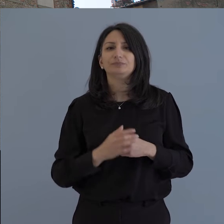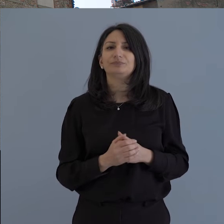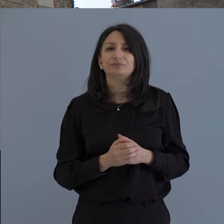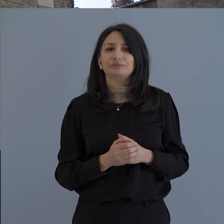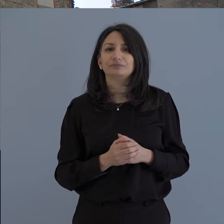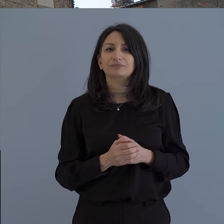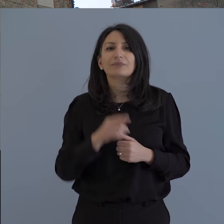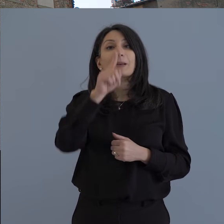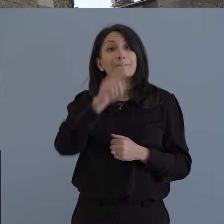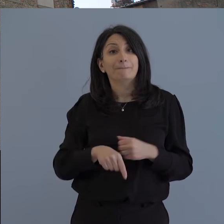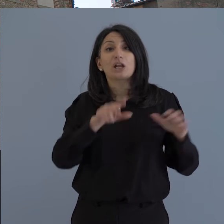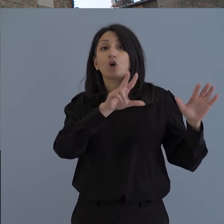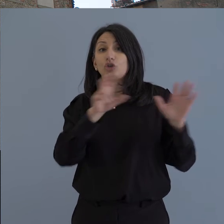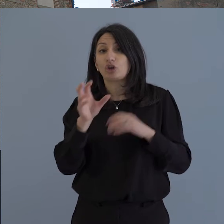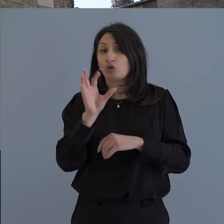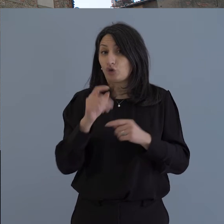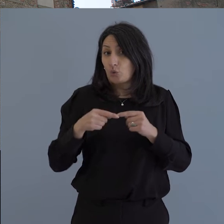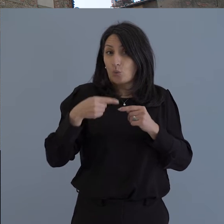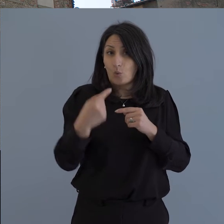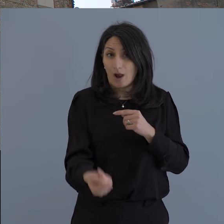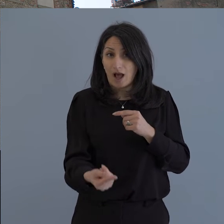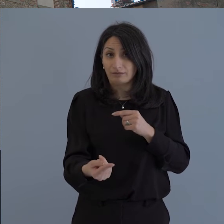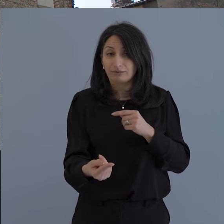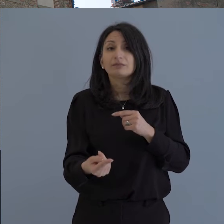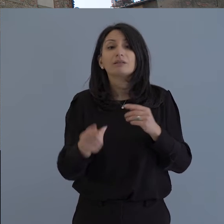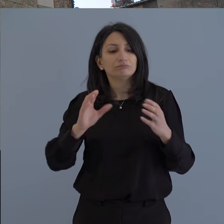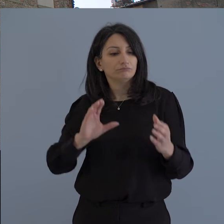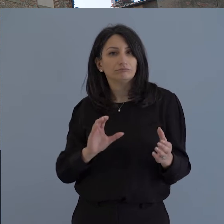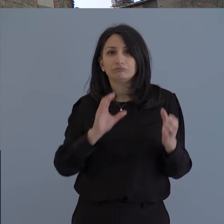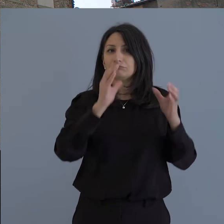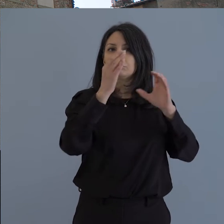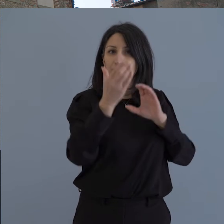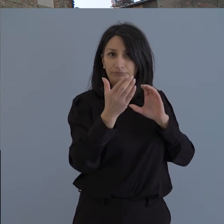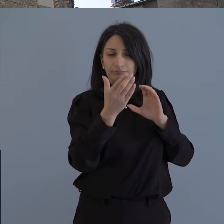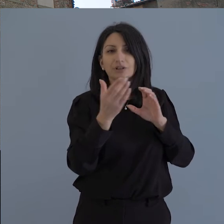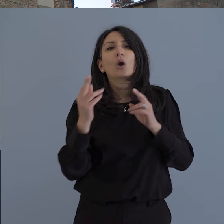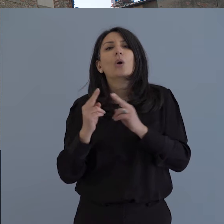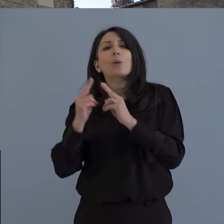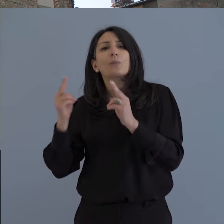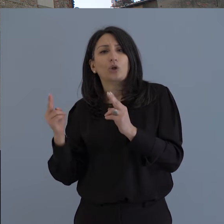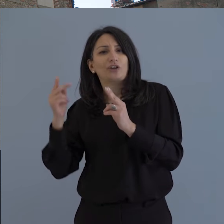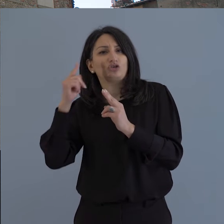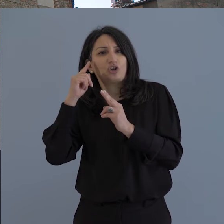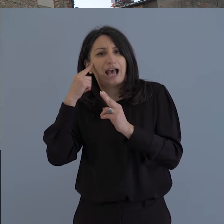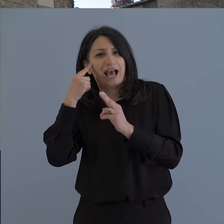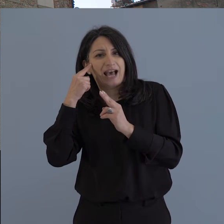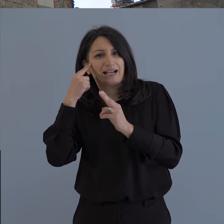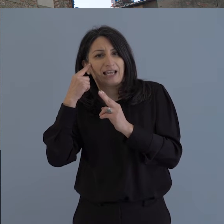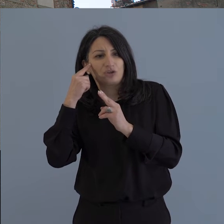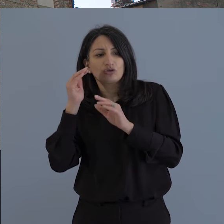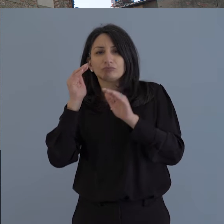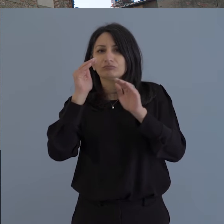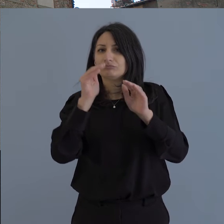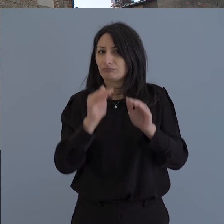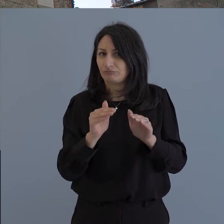struttura. Nella seconda metà del XIX secolo, invece, l'edificio fu acquisito dalla provincia di Arezzo